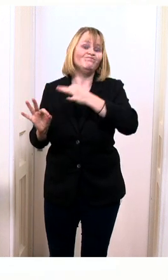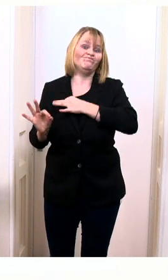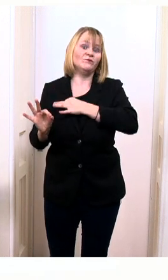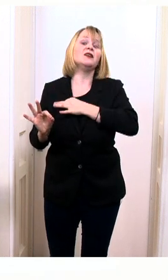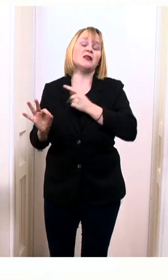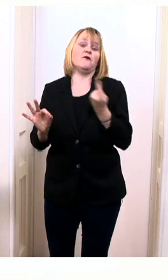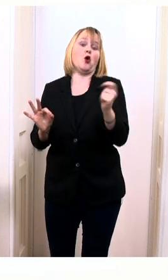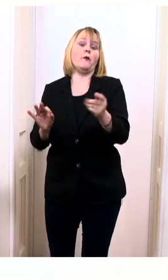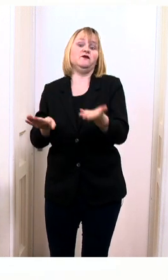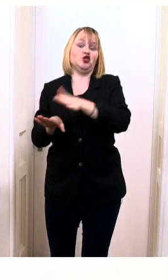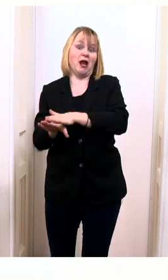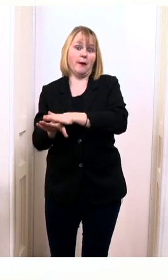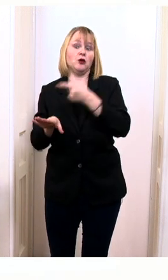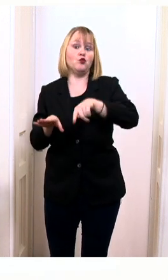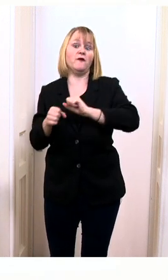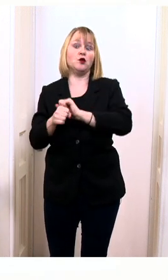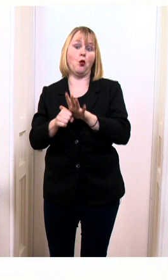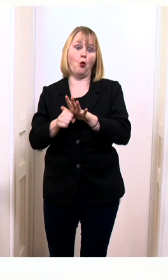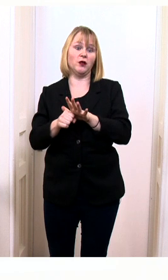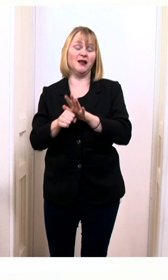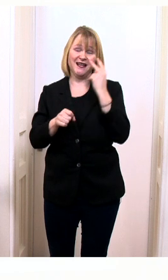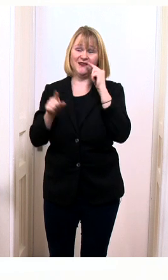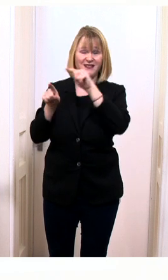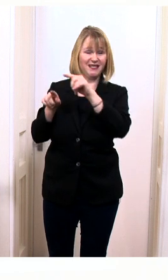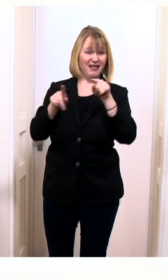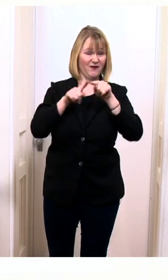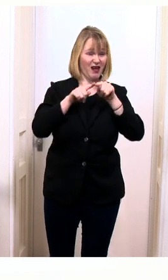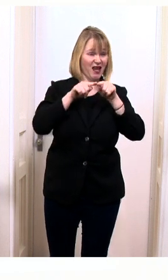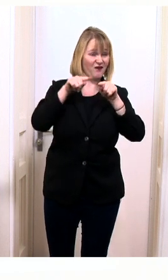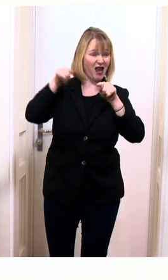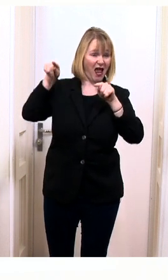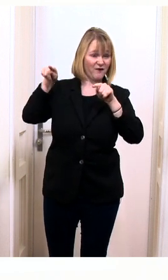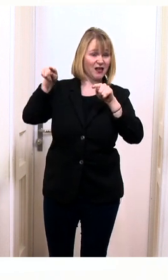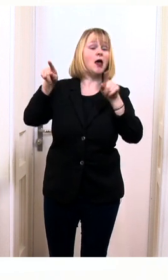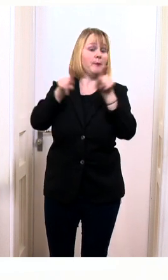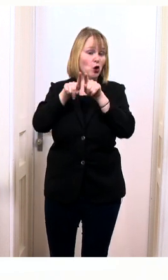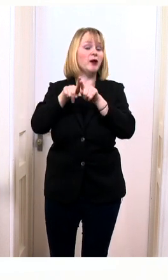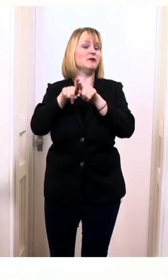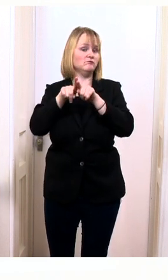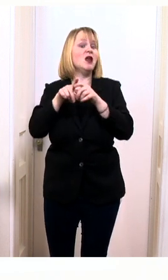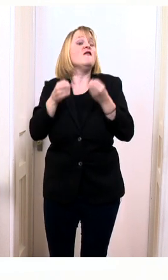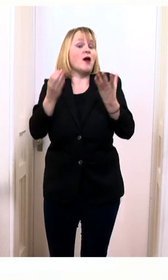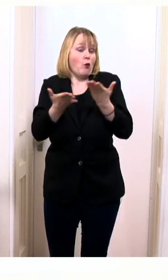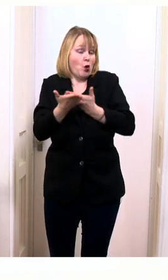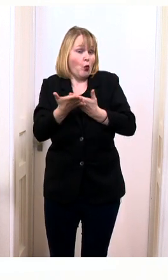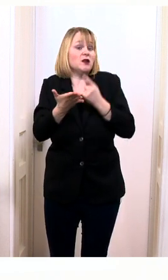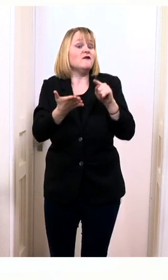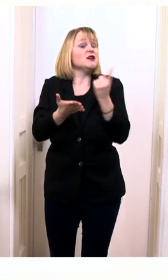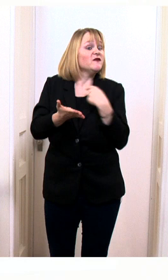Und das zeigt uns natürlich auch auf, wo wir uns mit den Impfungen zuerst befassen